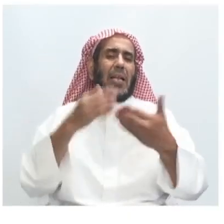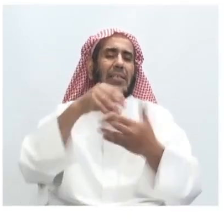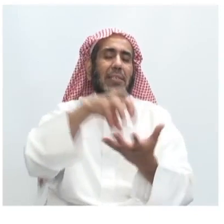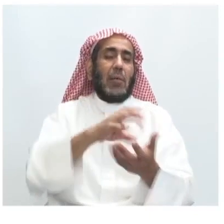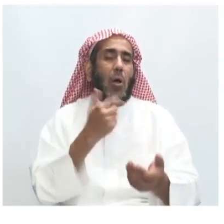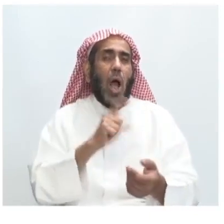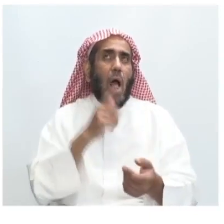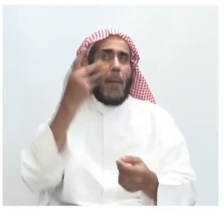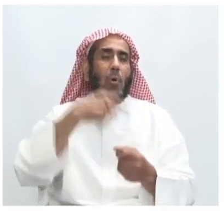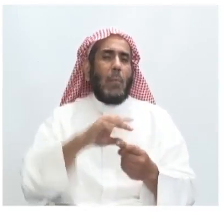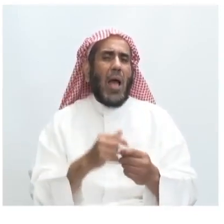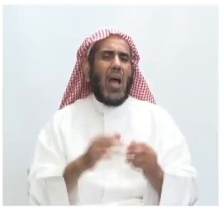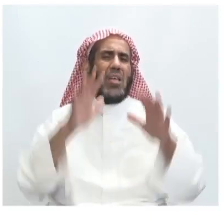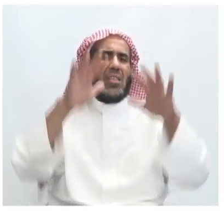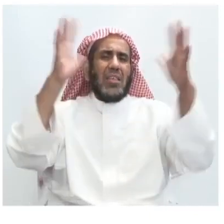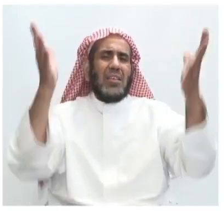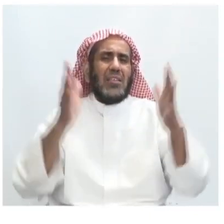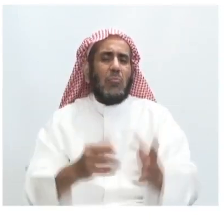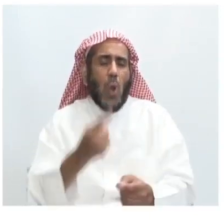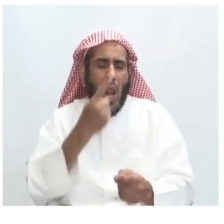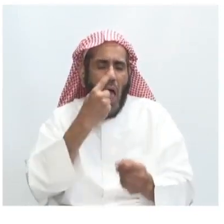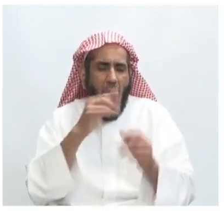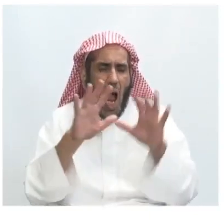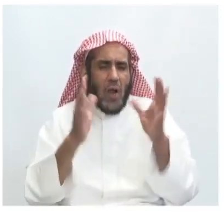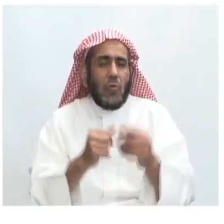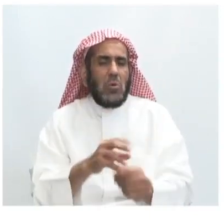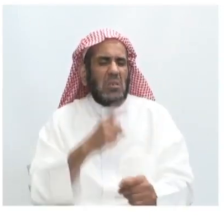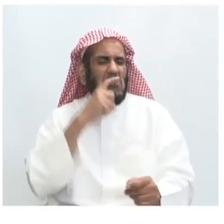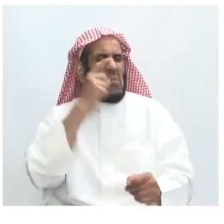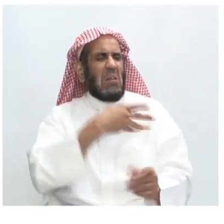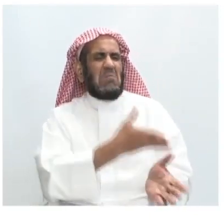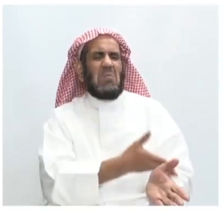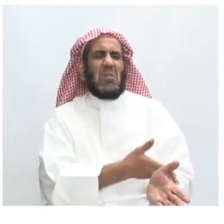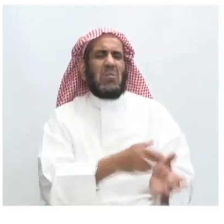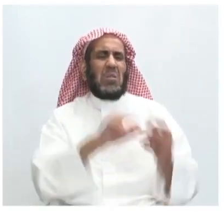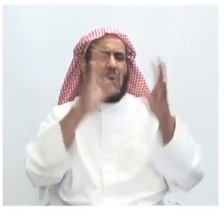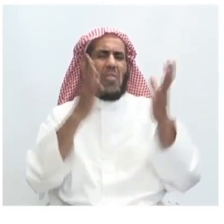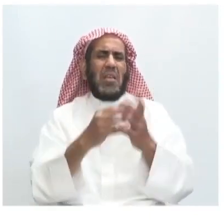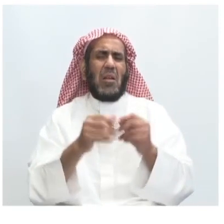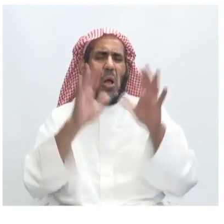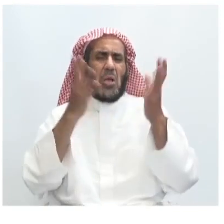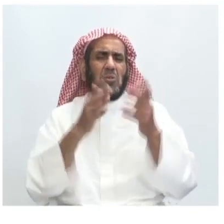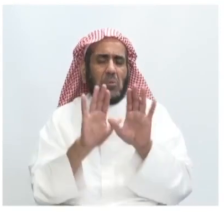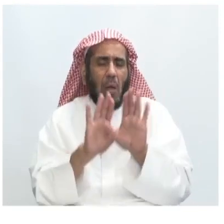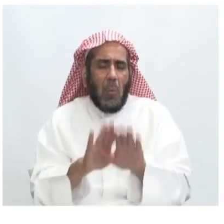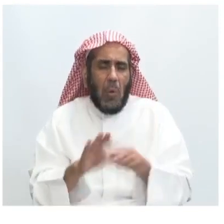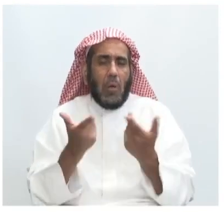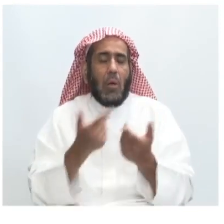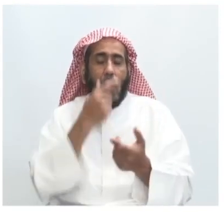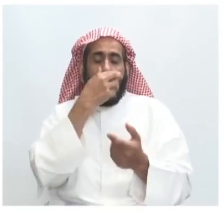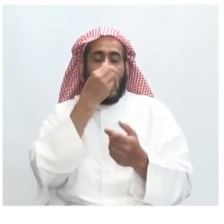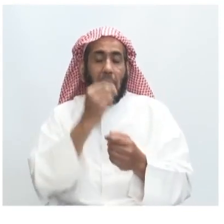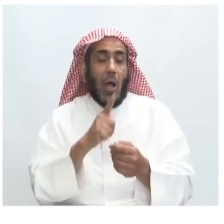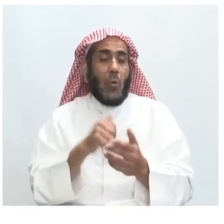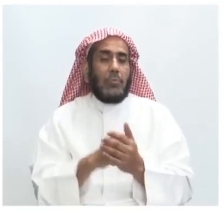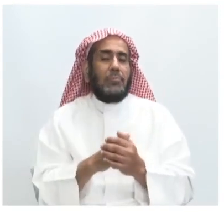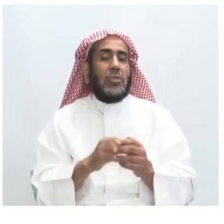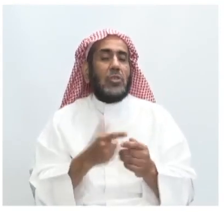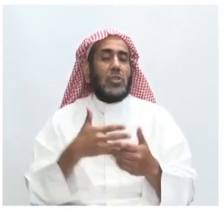ما هذه التماثيل التي انتم لها عاكفون ونحقر ما هذه التماثيل وهي الاصنام التي كانوا يعبدونها وكما في قول